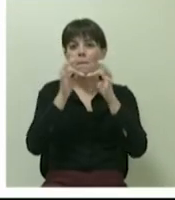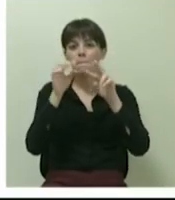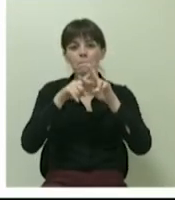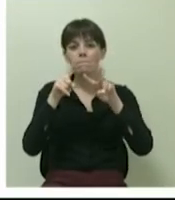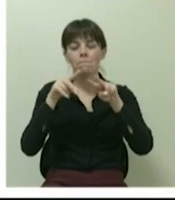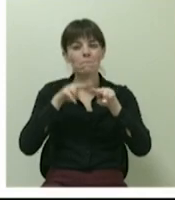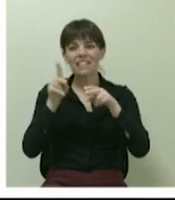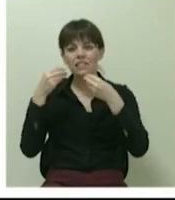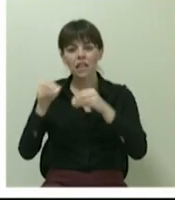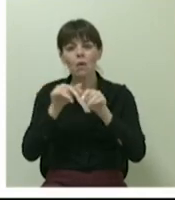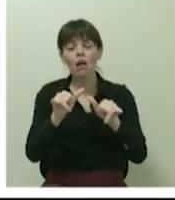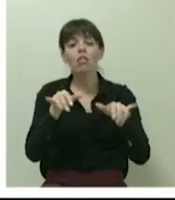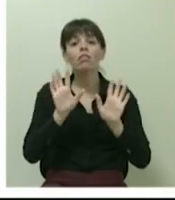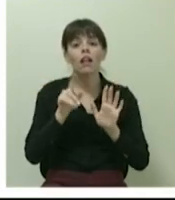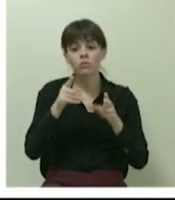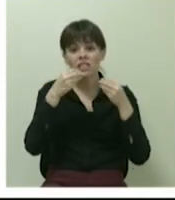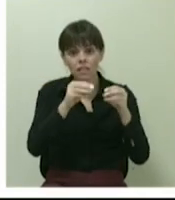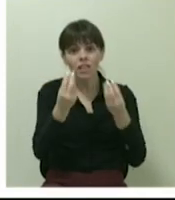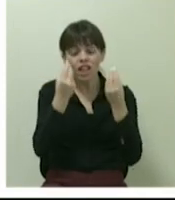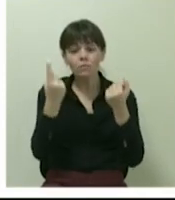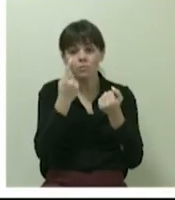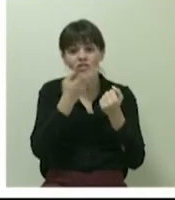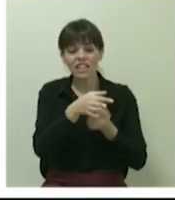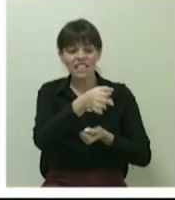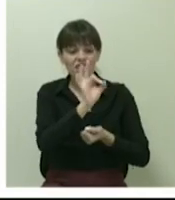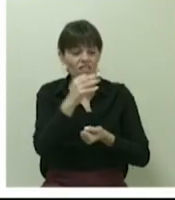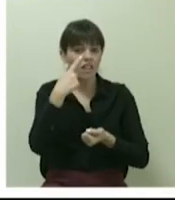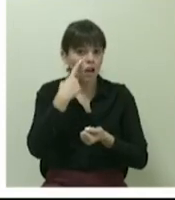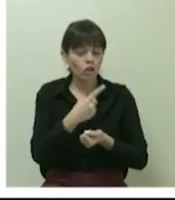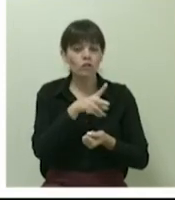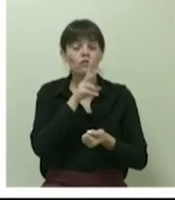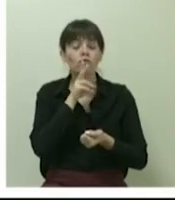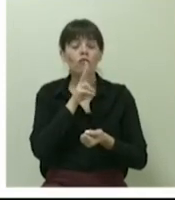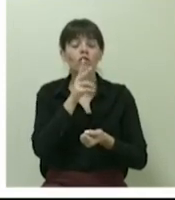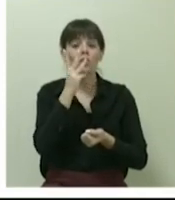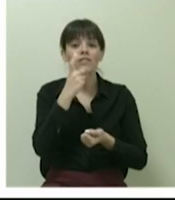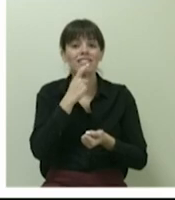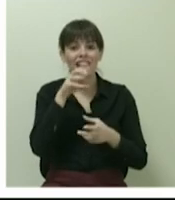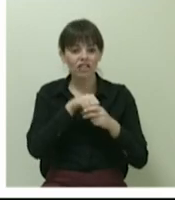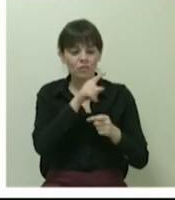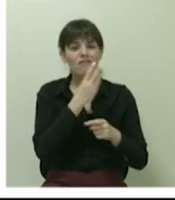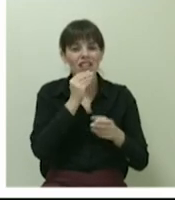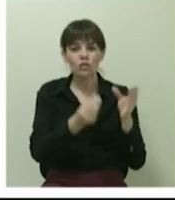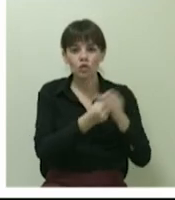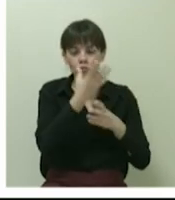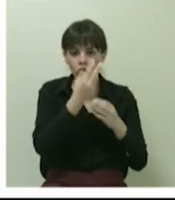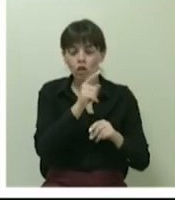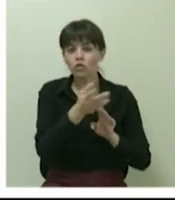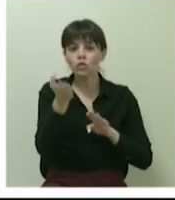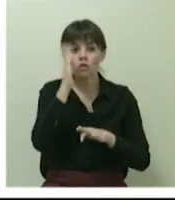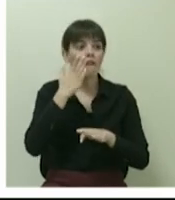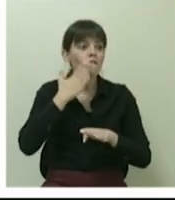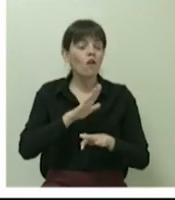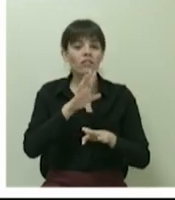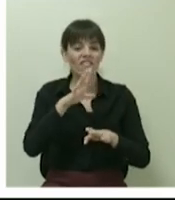değil. Bunun satılması iyi bir şey. Çünkü sıfırdan zaten son 3 yıl içinde o genç onu kurmuş oluyor ve ondan sonra yoktan